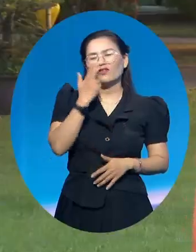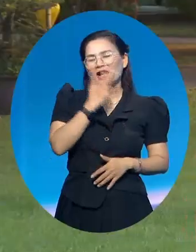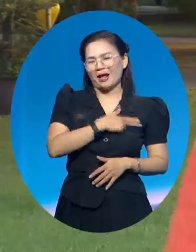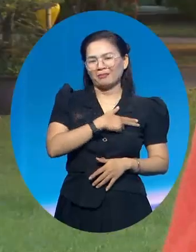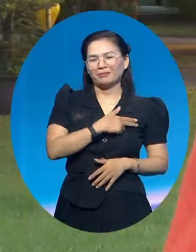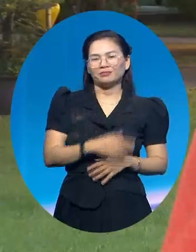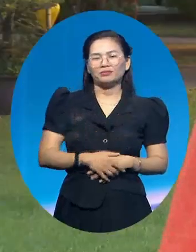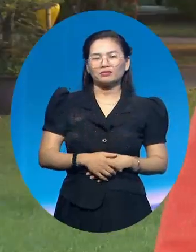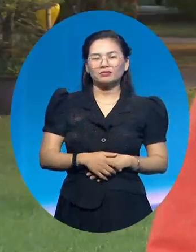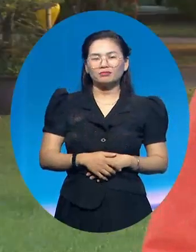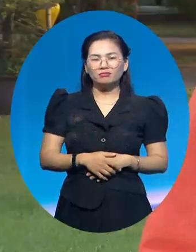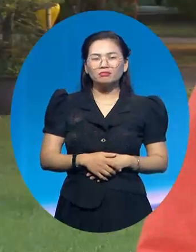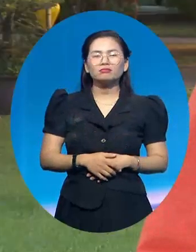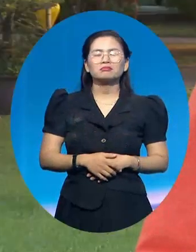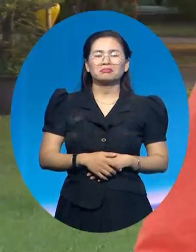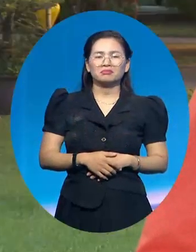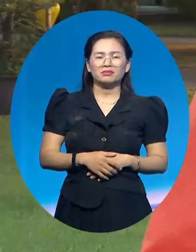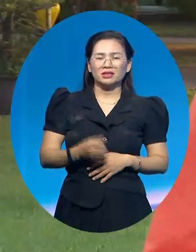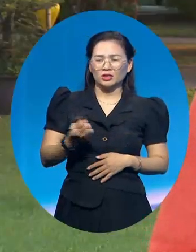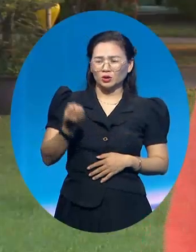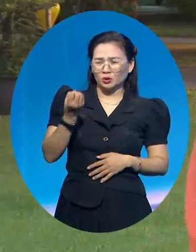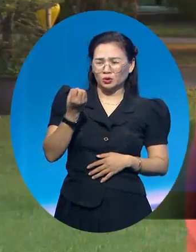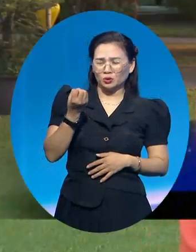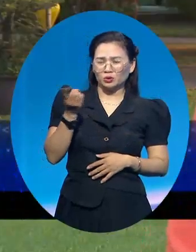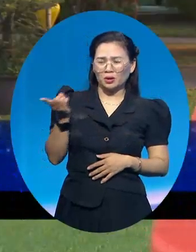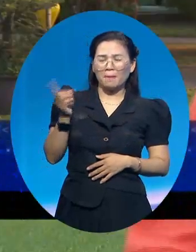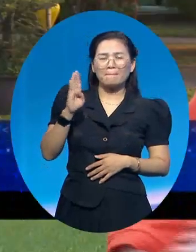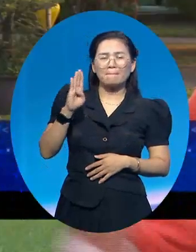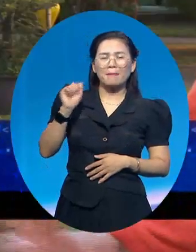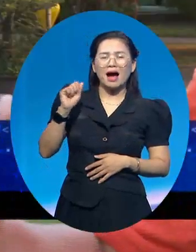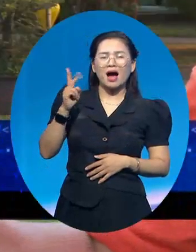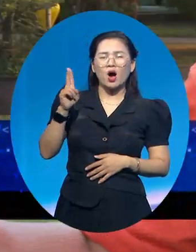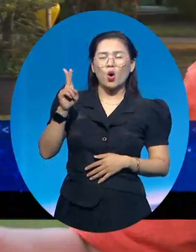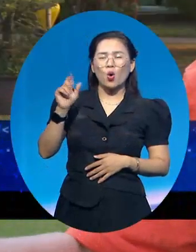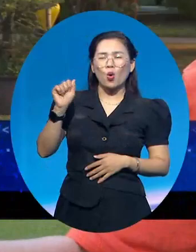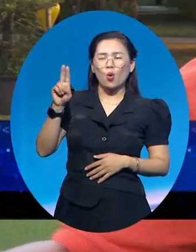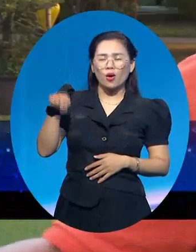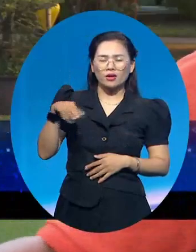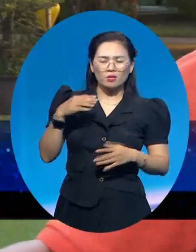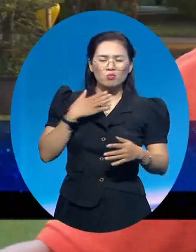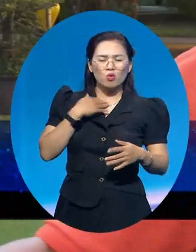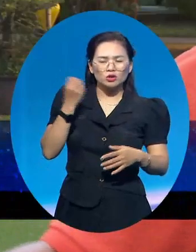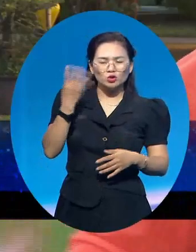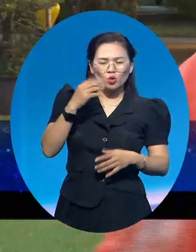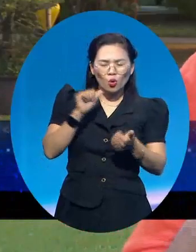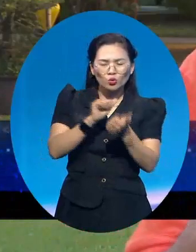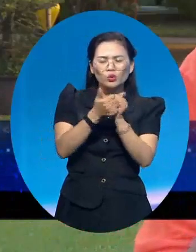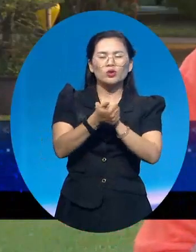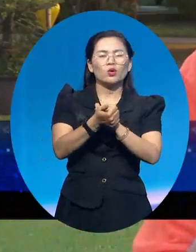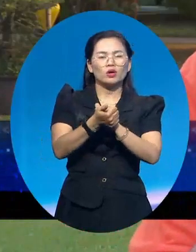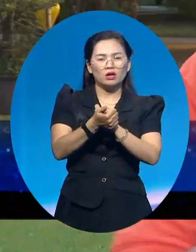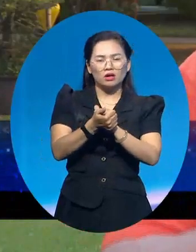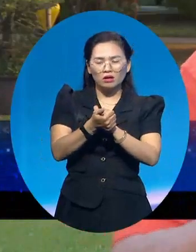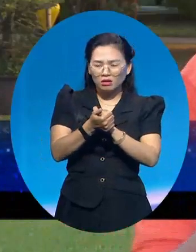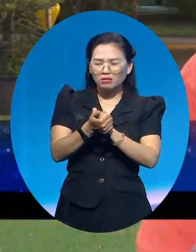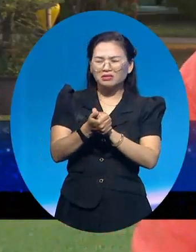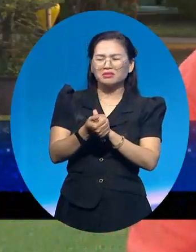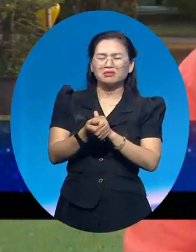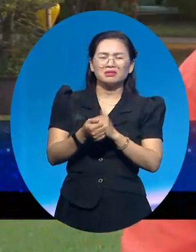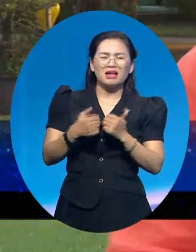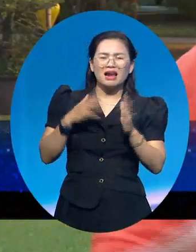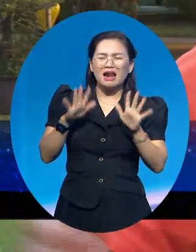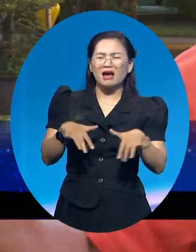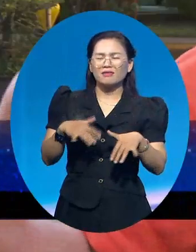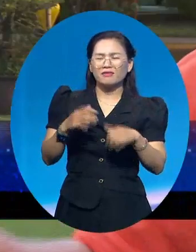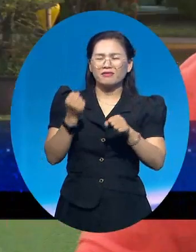Nam. Thực ra đó, bài toán của chị Ba Huân là bài toán đầy đủ nó không phải là đơn giản làm một cái